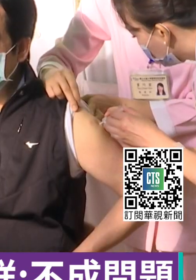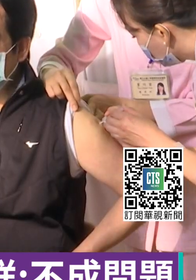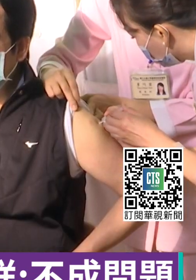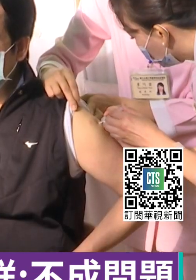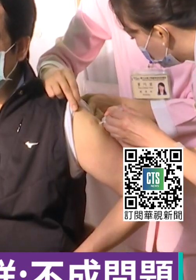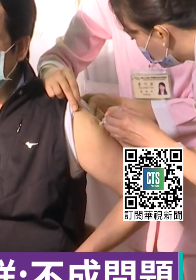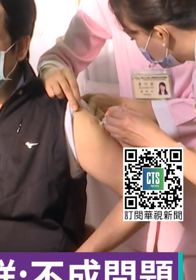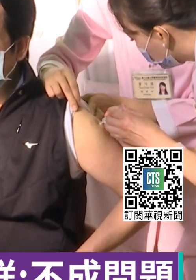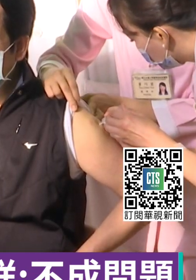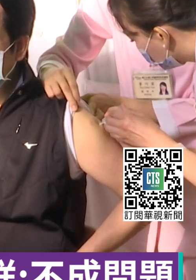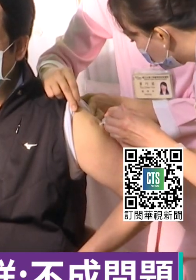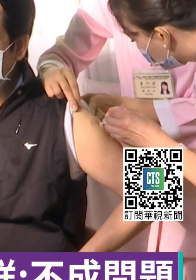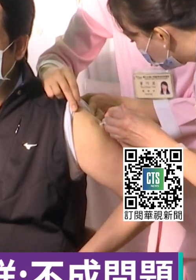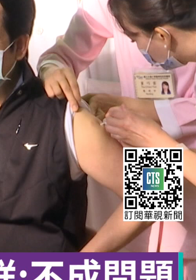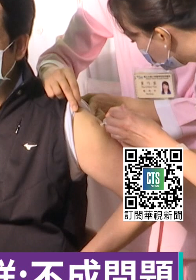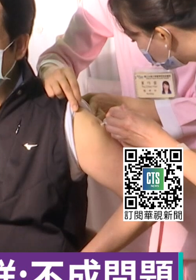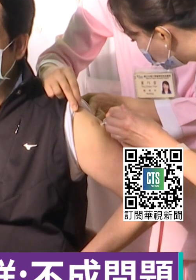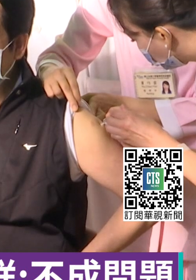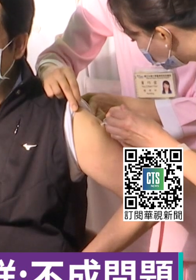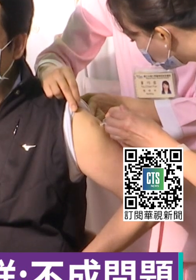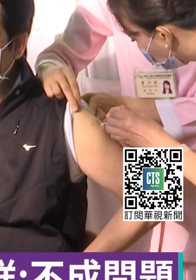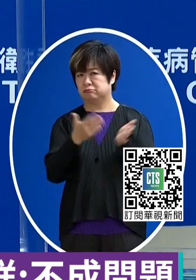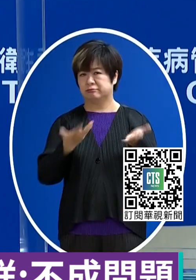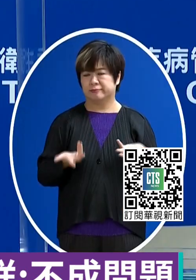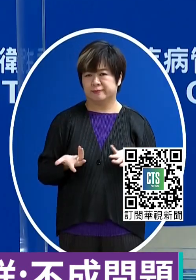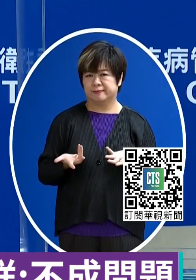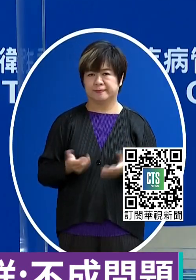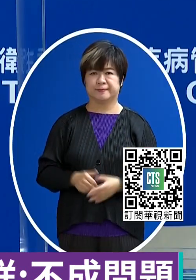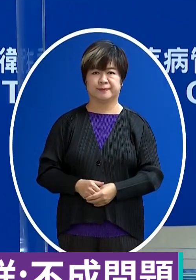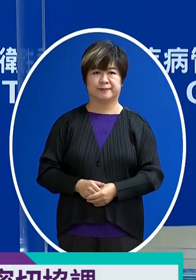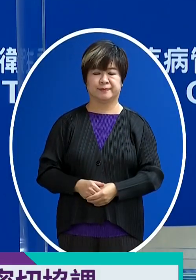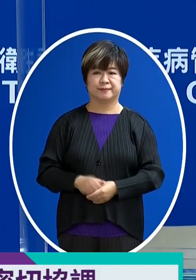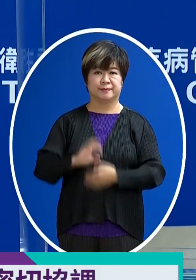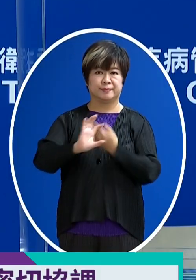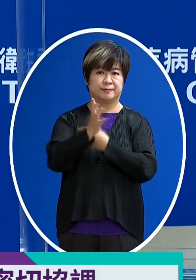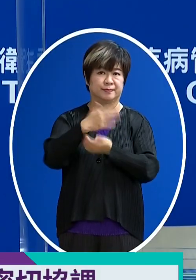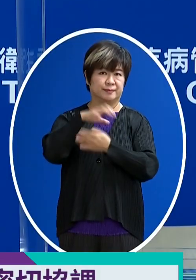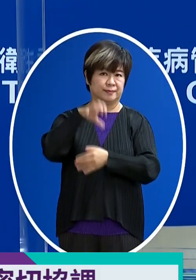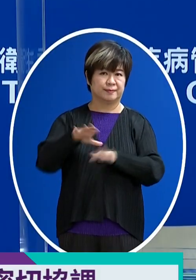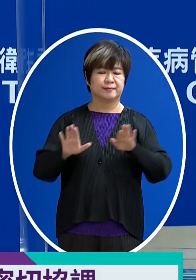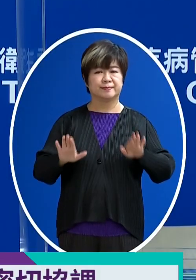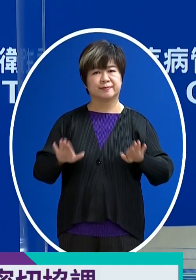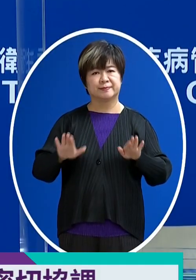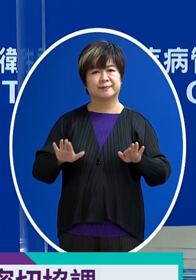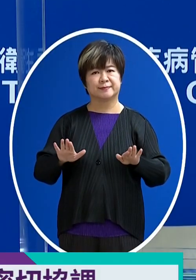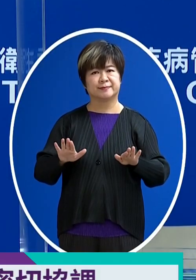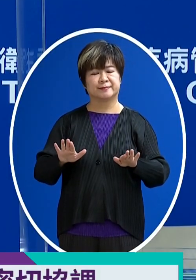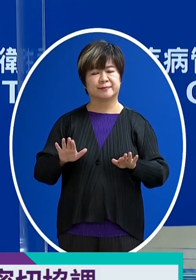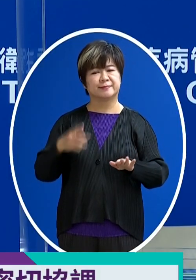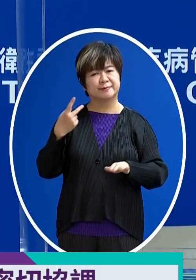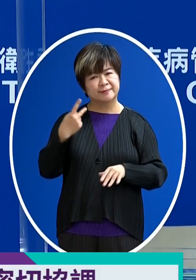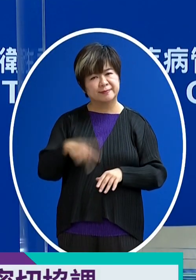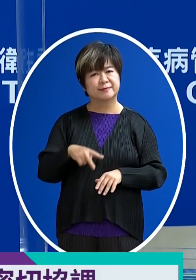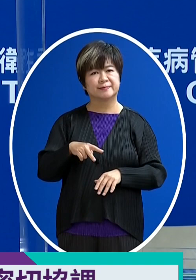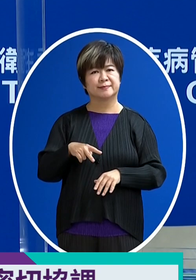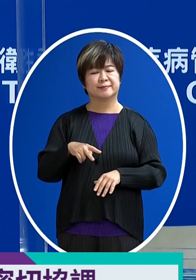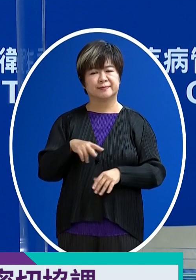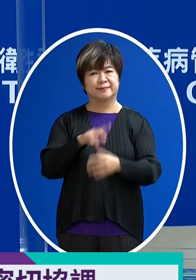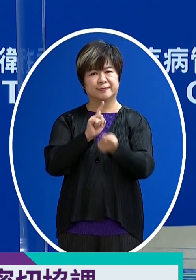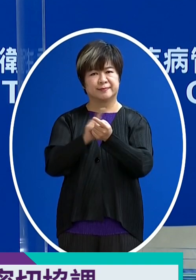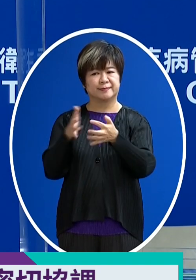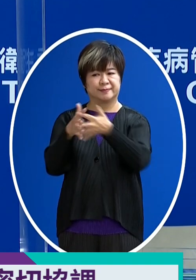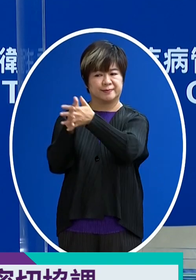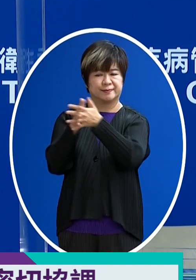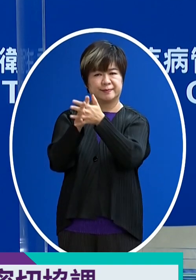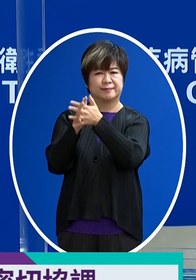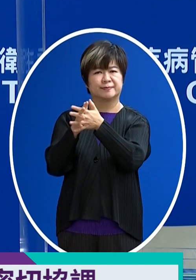统赖清德，未来入境美国会受到阻碍吗？ 外交部他们目前其实也持续的跟美